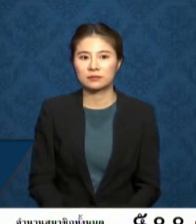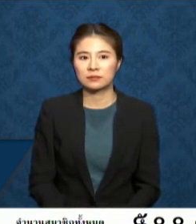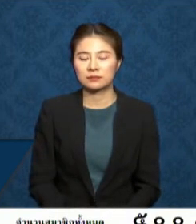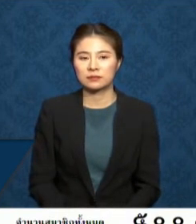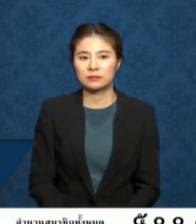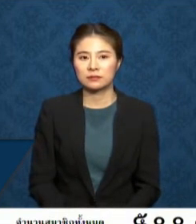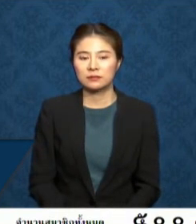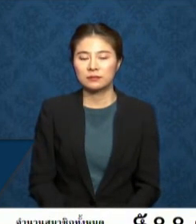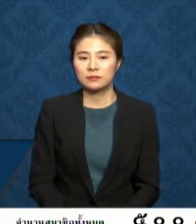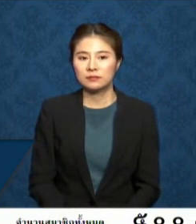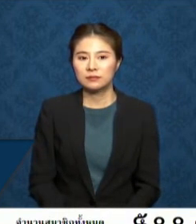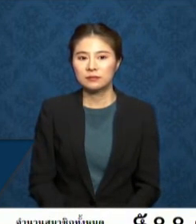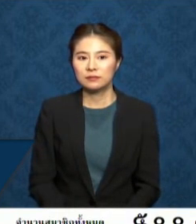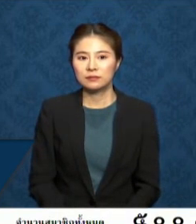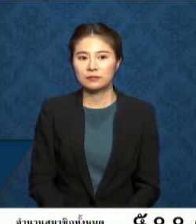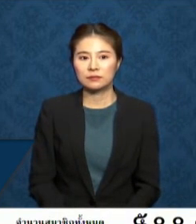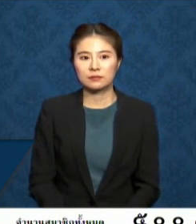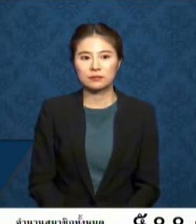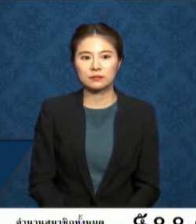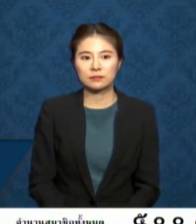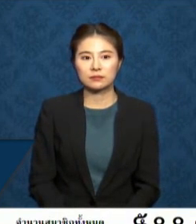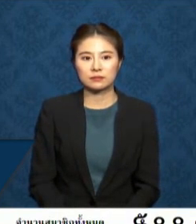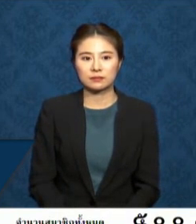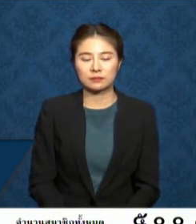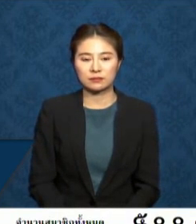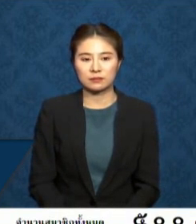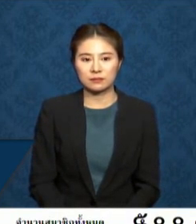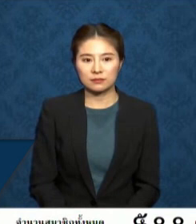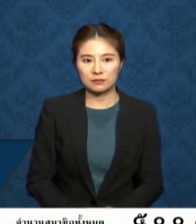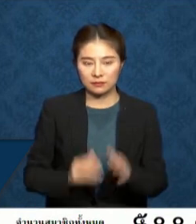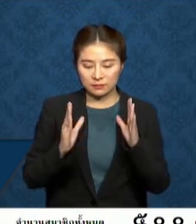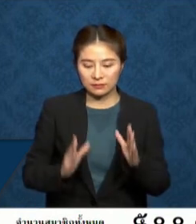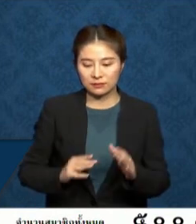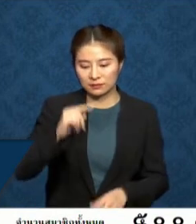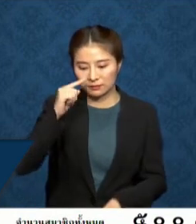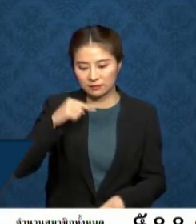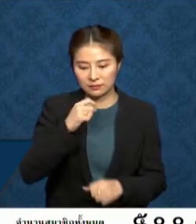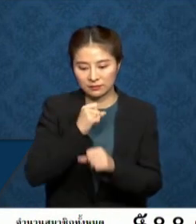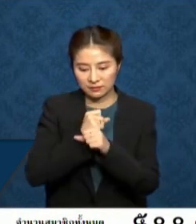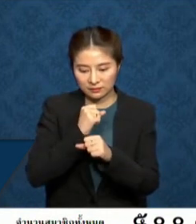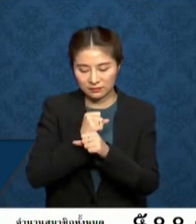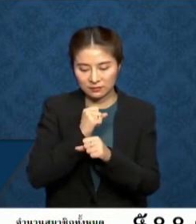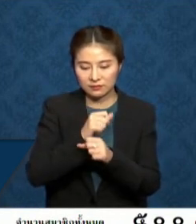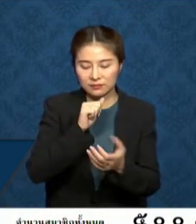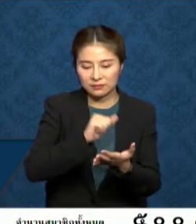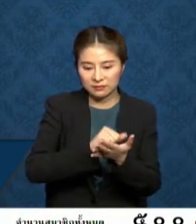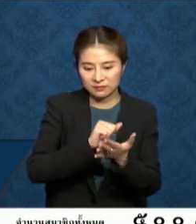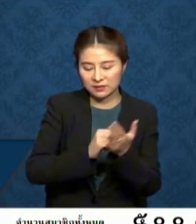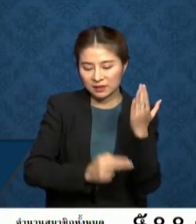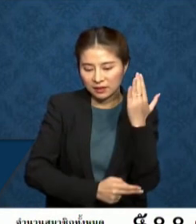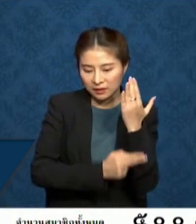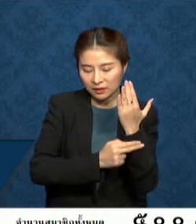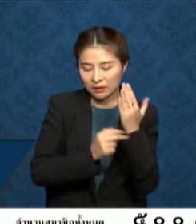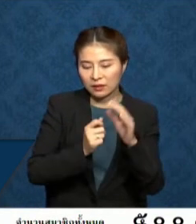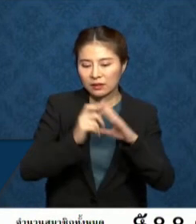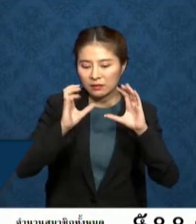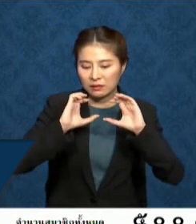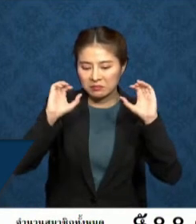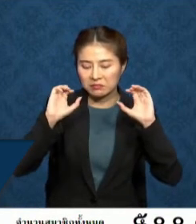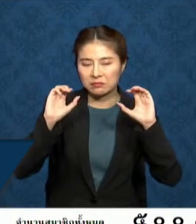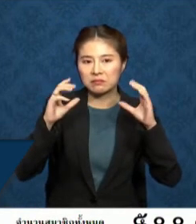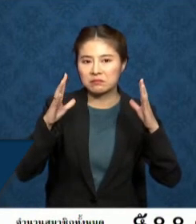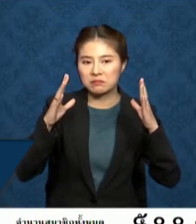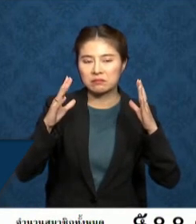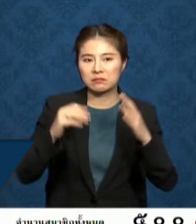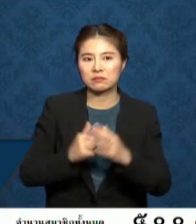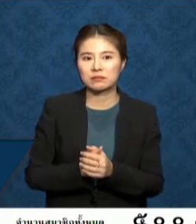ามีกี่คนคนไทยสักกี่คนที่เราใช้แอปของรัฐนอกจากแอปไทย ID นะครับซึ่งในความเป็นจริงครับบน